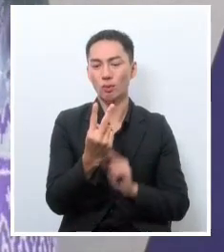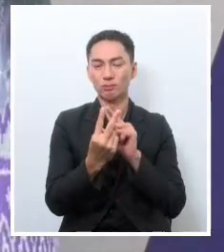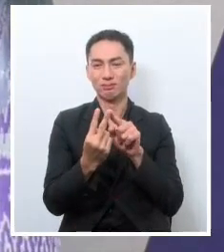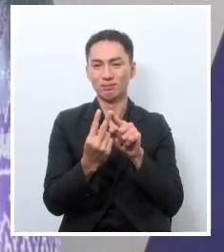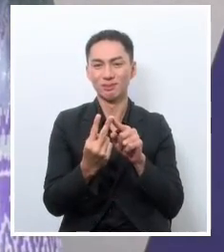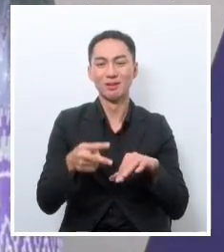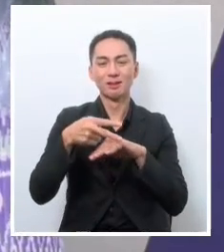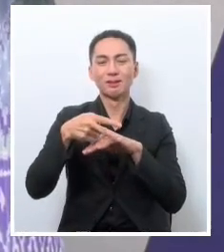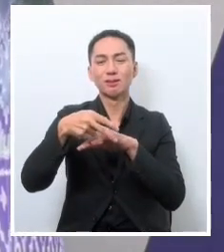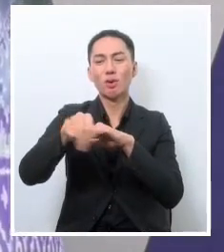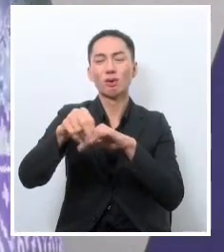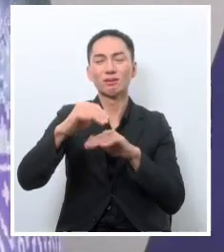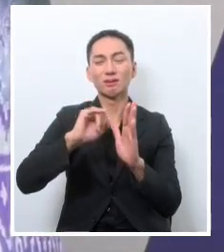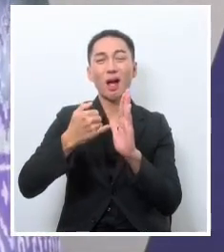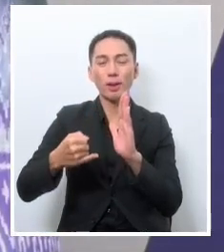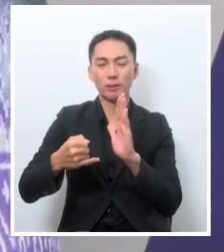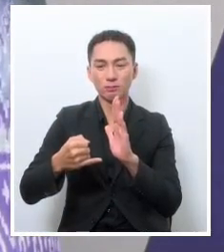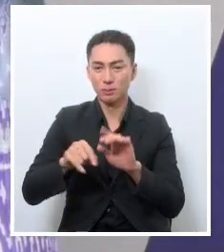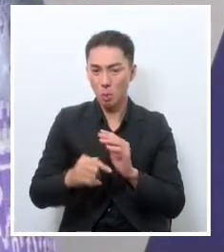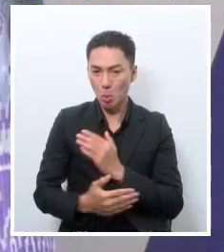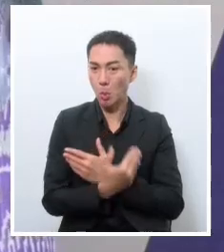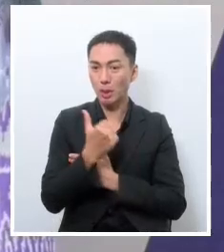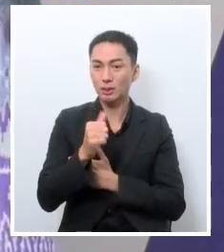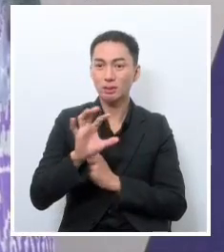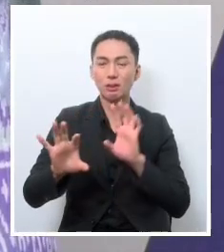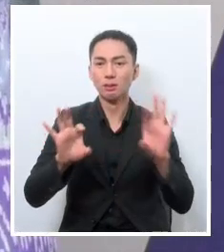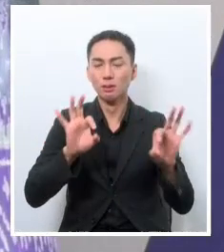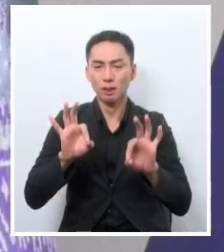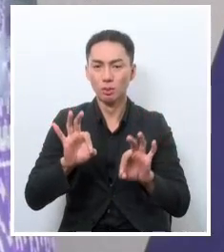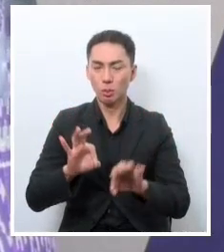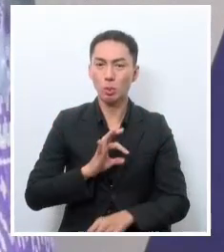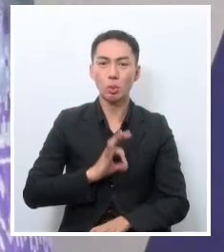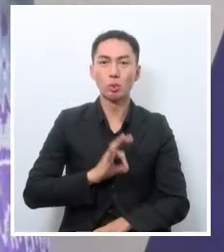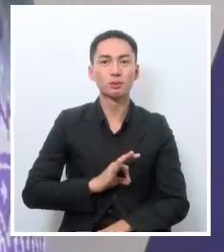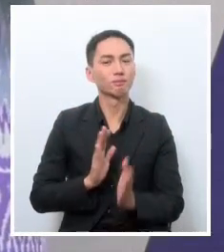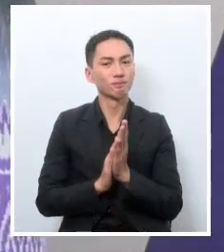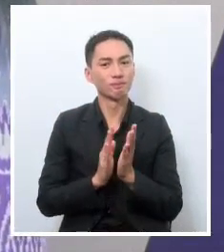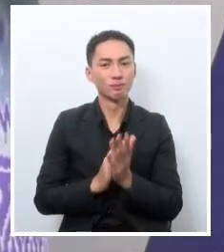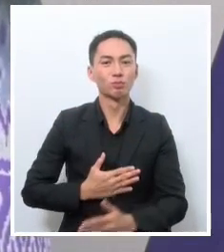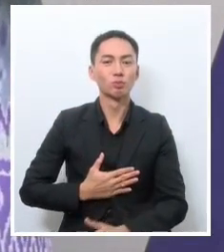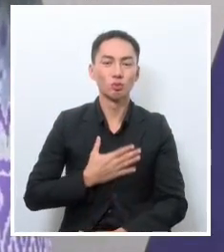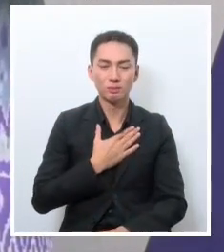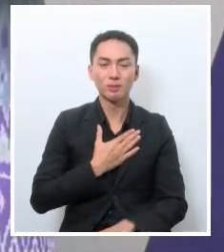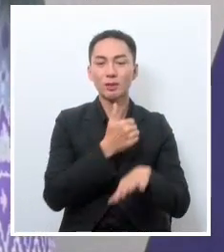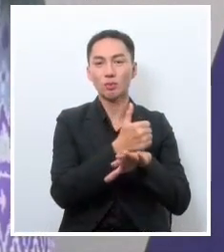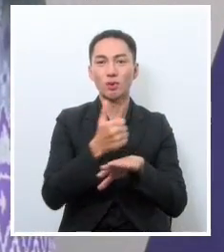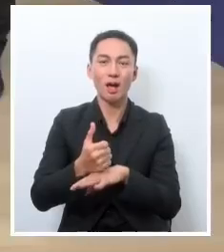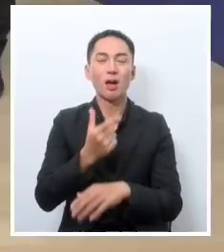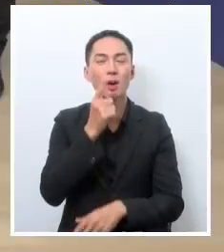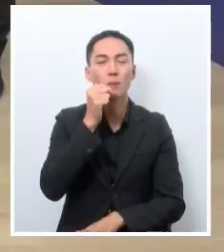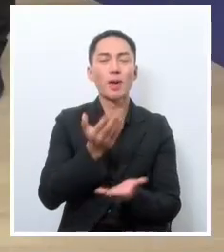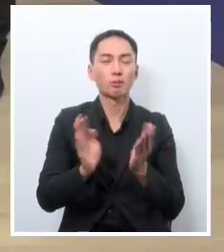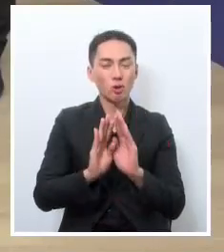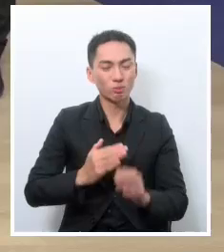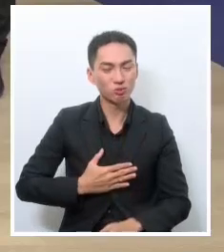ต่างจังหวัดด้วยนะครับแล้วมีโอกาสได้รับคัดเลือกตรงนี้ก็ถือว่าเป็นความภาคภูมิใจของคณะครูผู้บริหารรวมไปถึงผู้ปกครองนักเรียนด้วยนะครับ